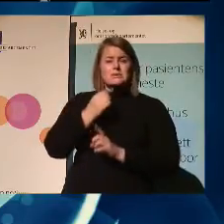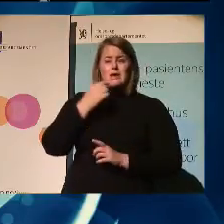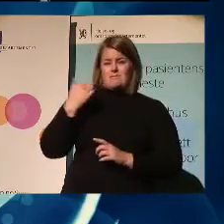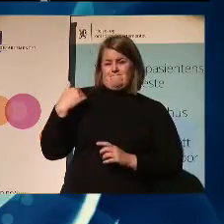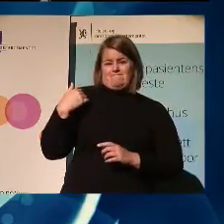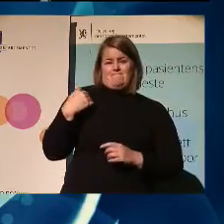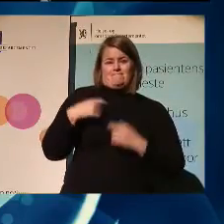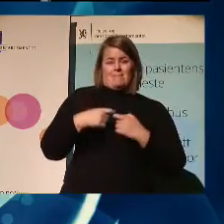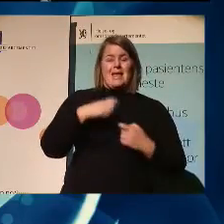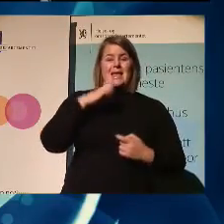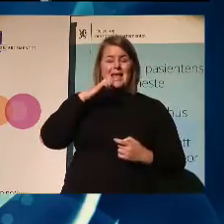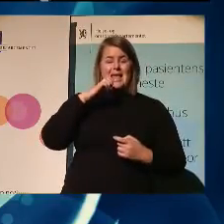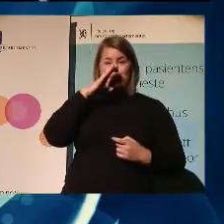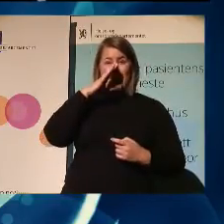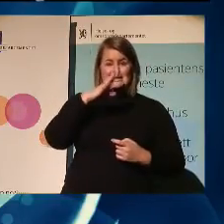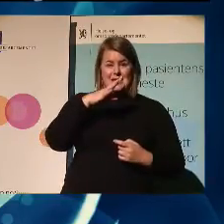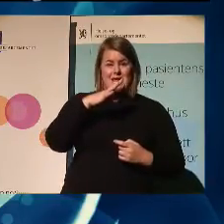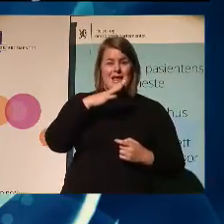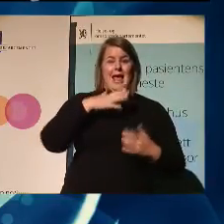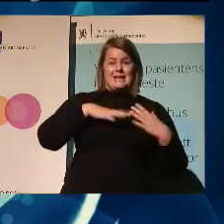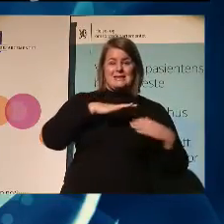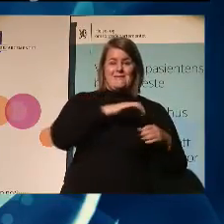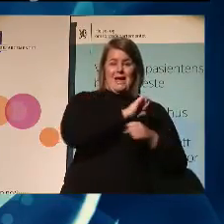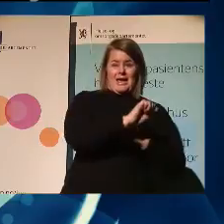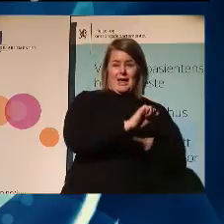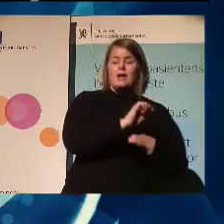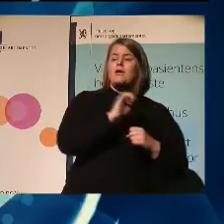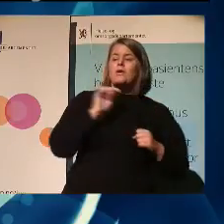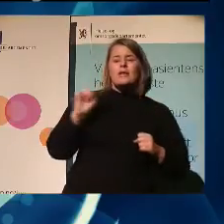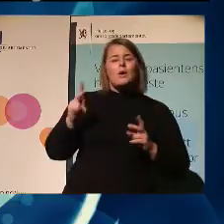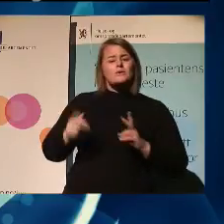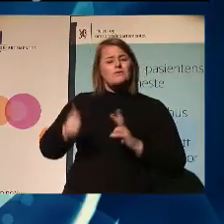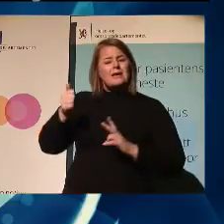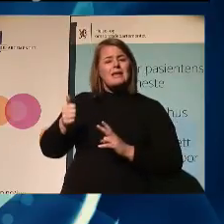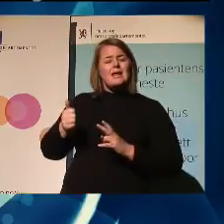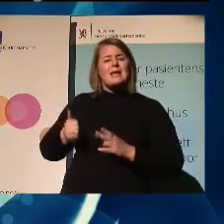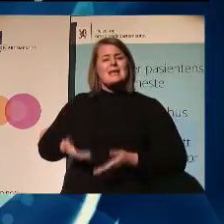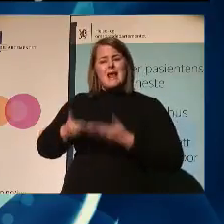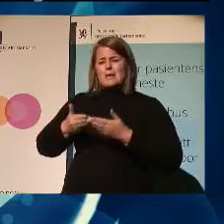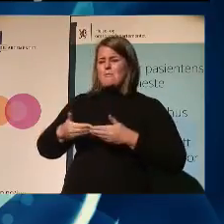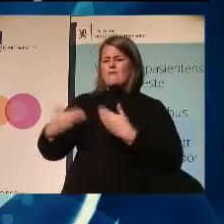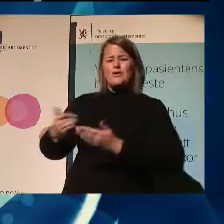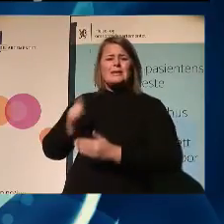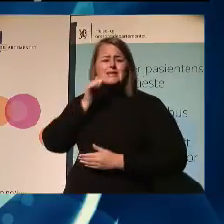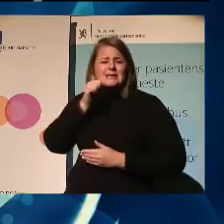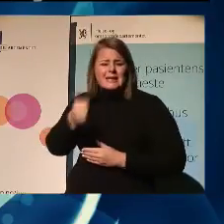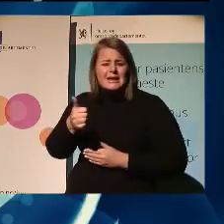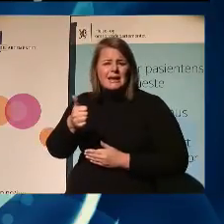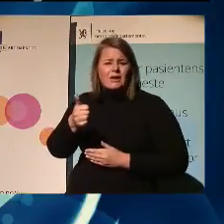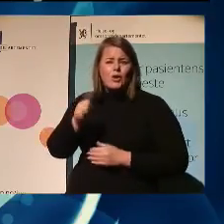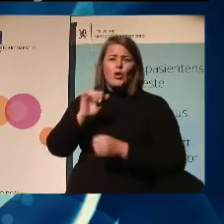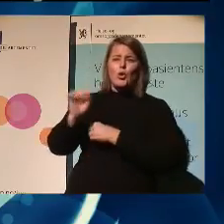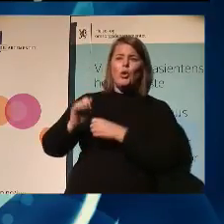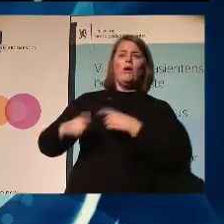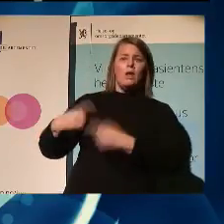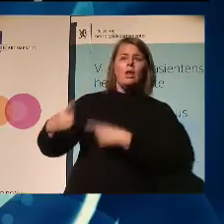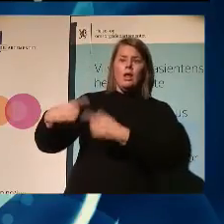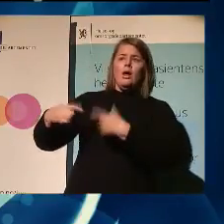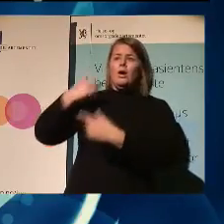e-meistring i Helsebergen, at du får hjelp så tidlig, at du slipper å bli så syk, at du virkelig må